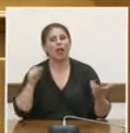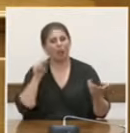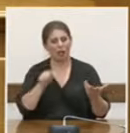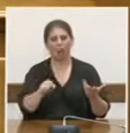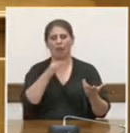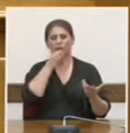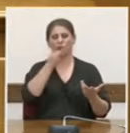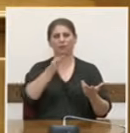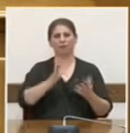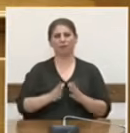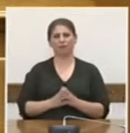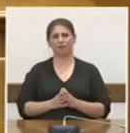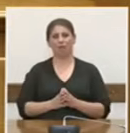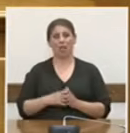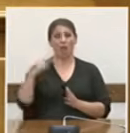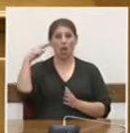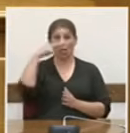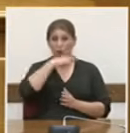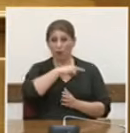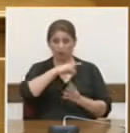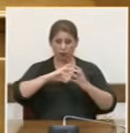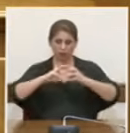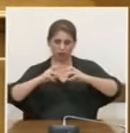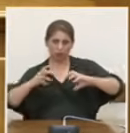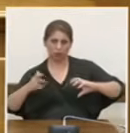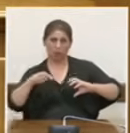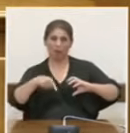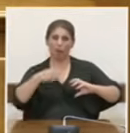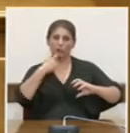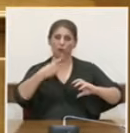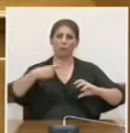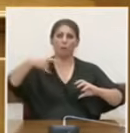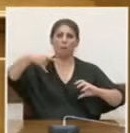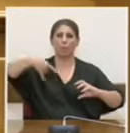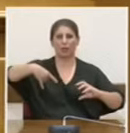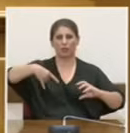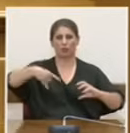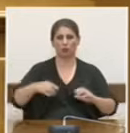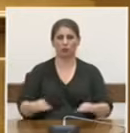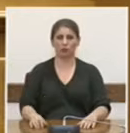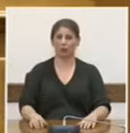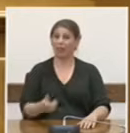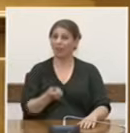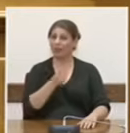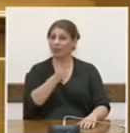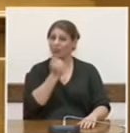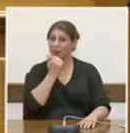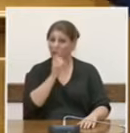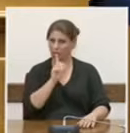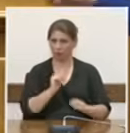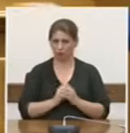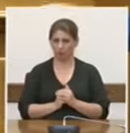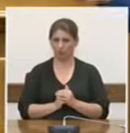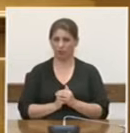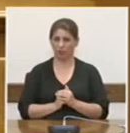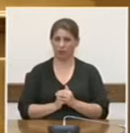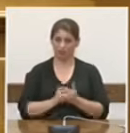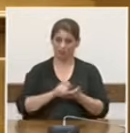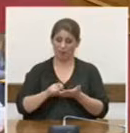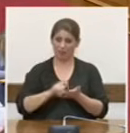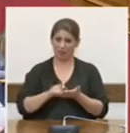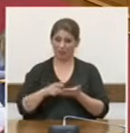είπε. Ο Πρωθυπουργός διέστρεψε αυτά που είπε ο Παπαλεξόπουλος. Κάνετε λάθος. Αυτό είπα. Πήρα τα πρακτικά και τα δικά μου